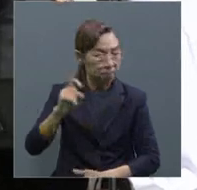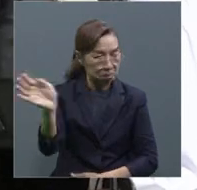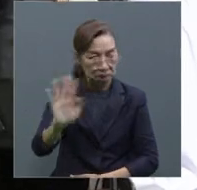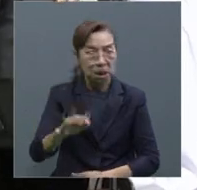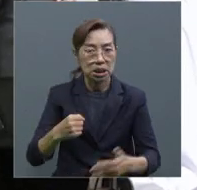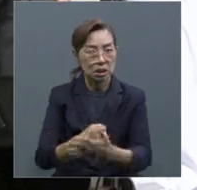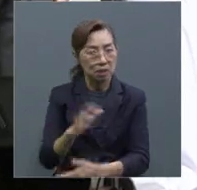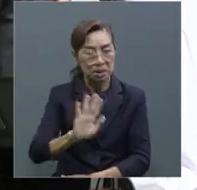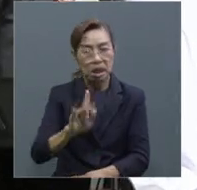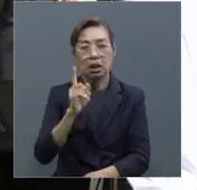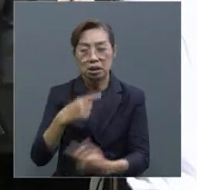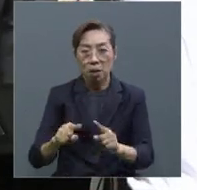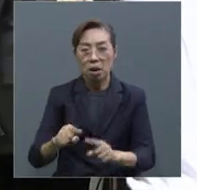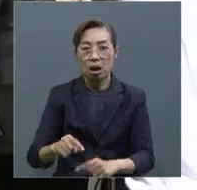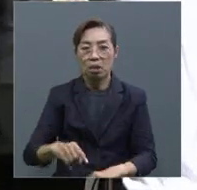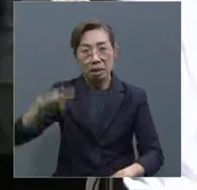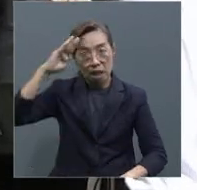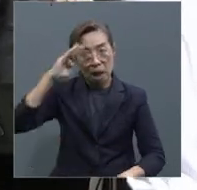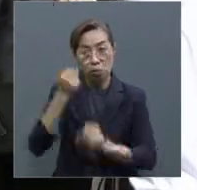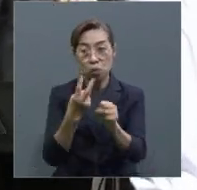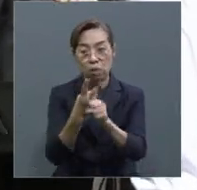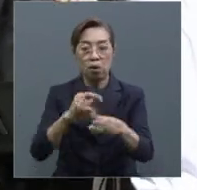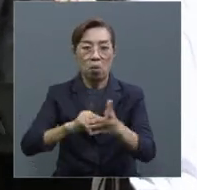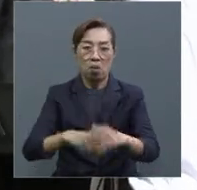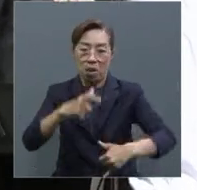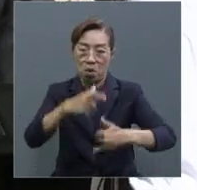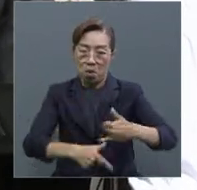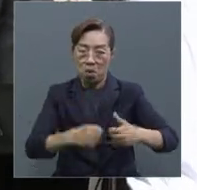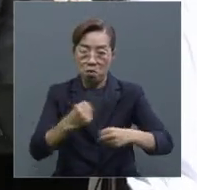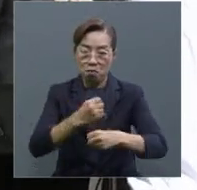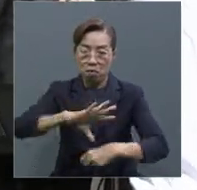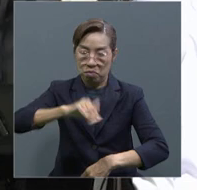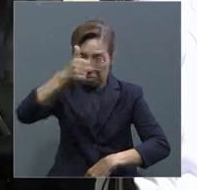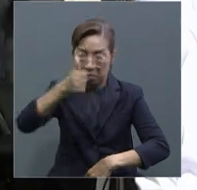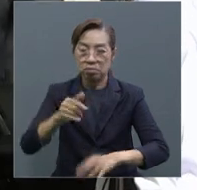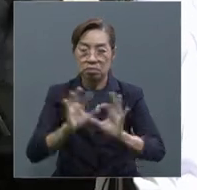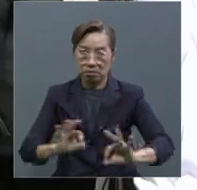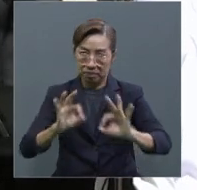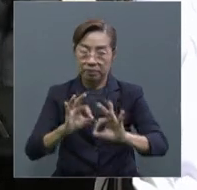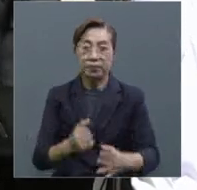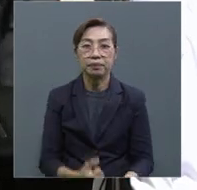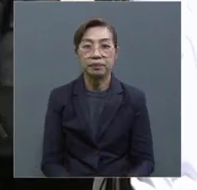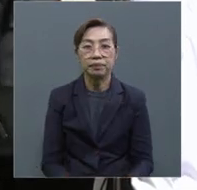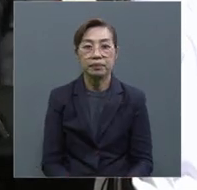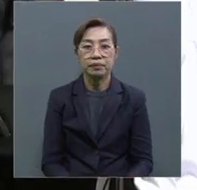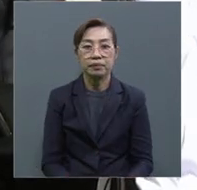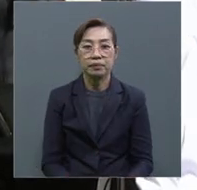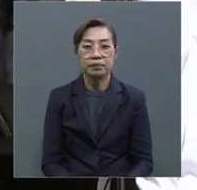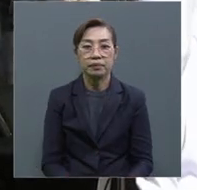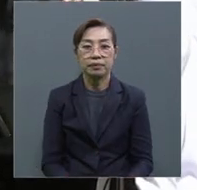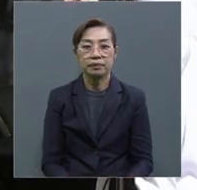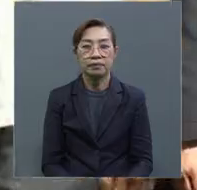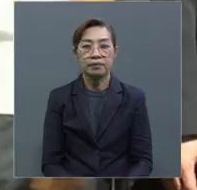แต่ว่าจะเป็น 2ปีของการพัฒนาลูกหลานเป็นทรัพยากรที่มีคุณค่ากับสังคม